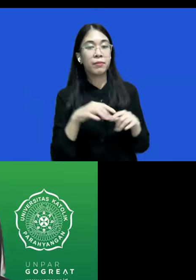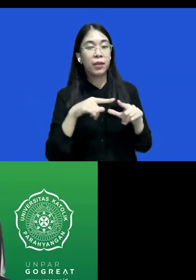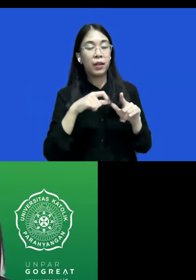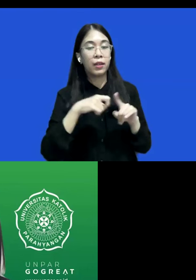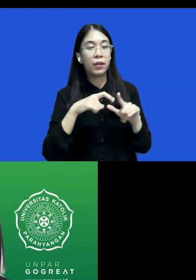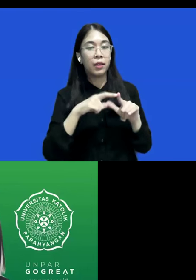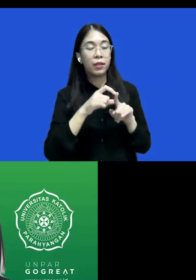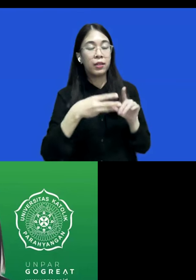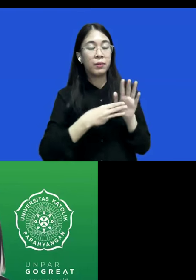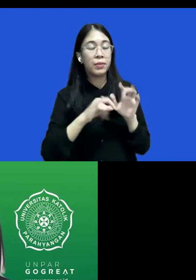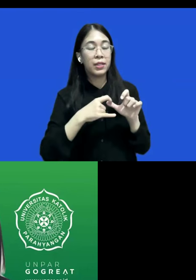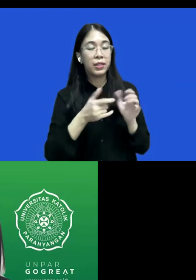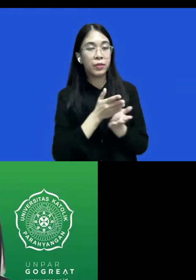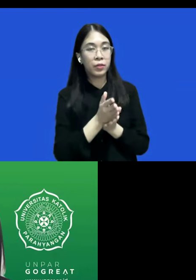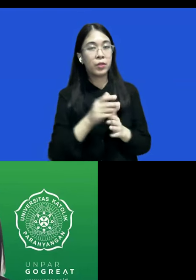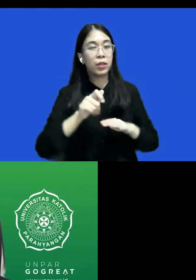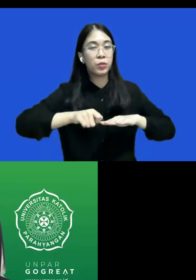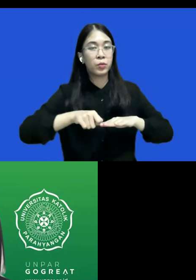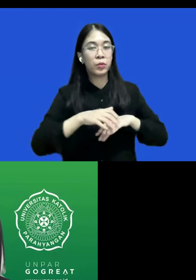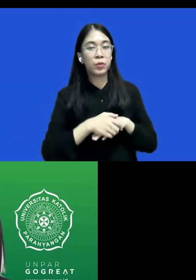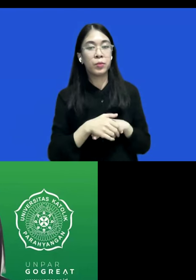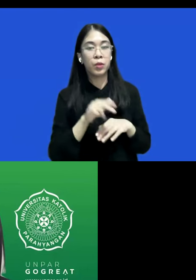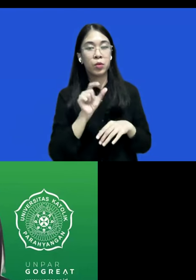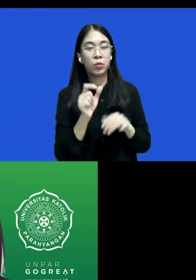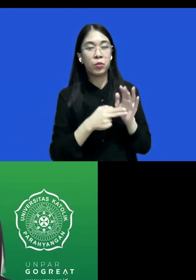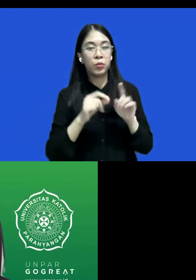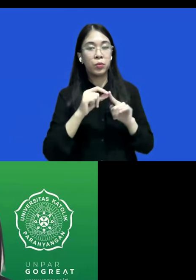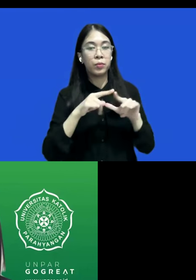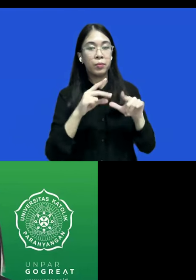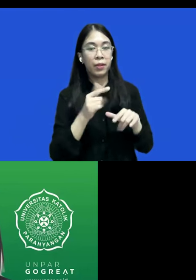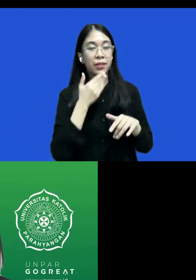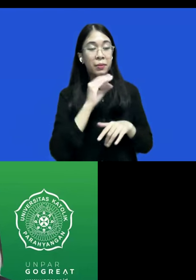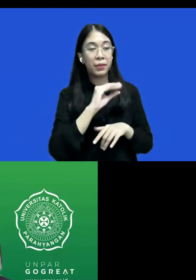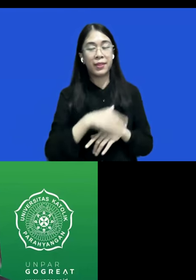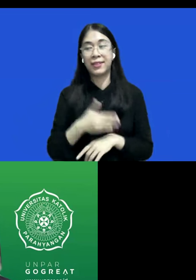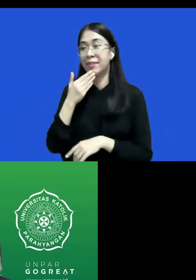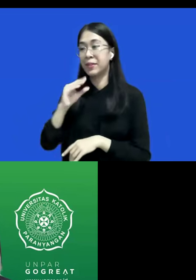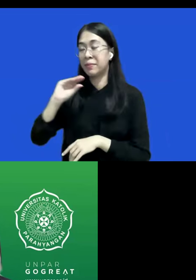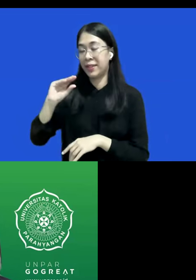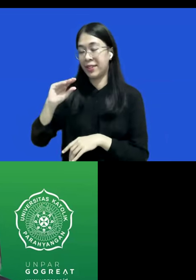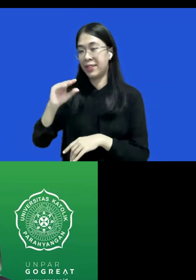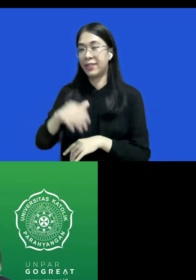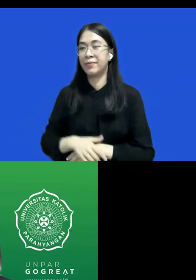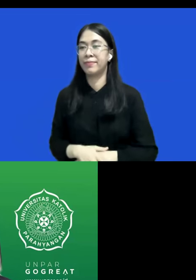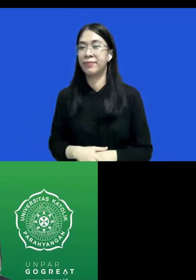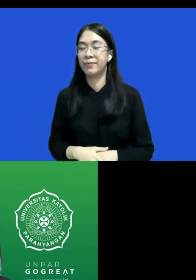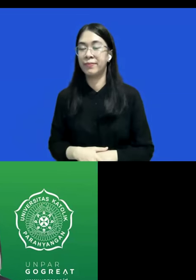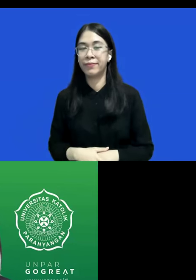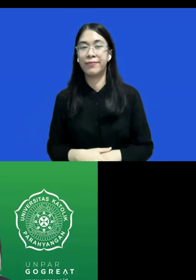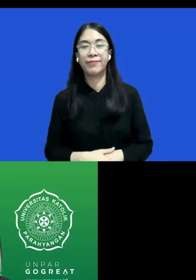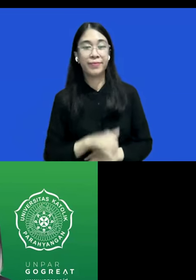Hukum Universitas Katolik Parahyangan. Selamat pagi, Bu Neva. Pagi, Mbak Rani. Pagi.